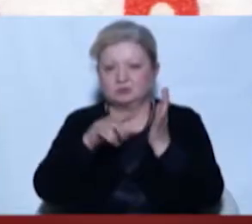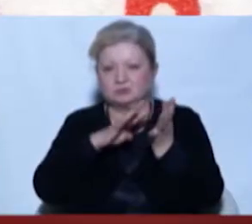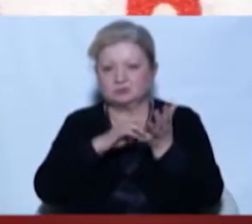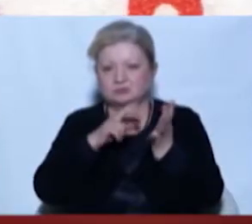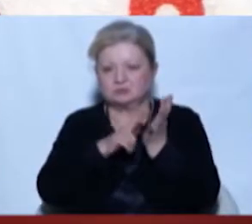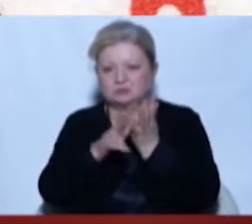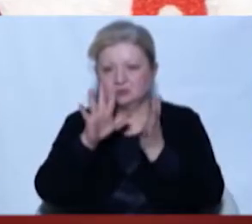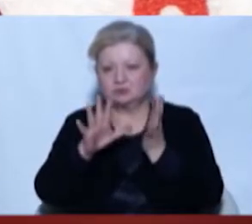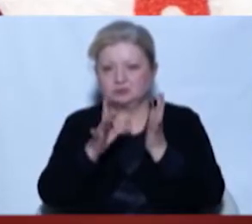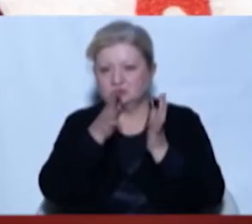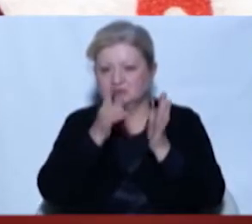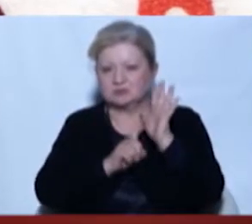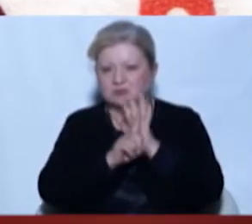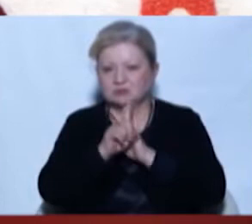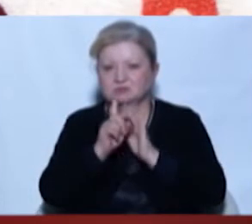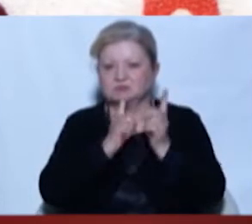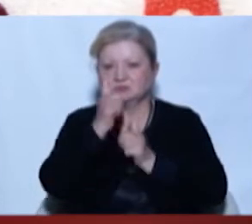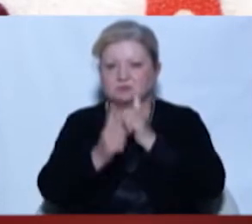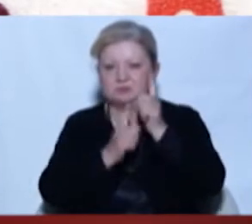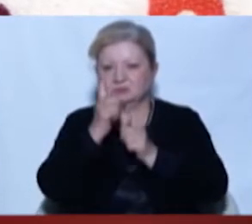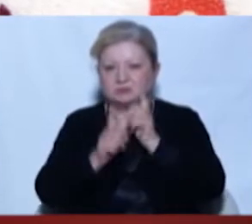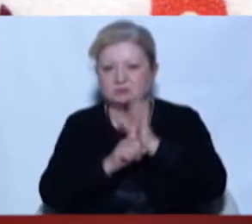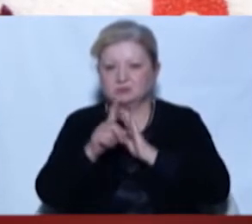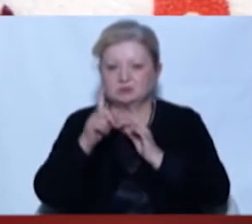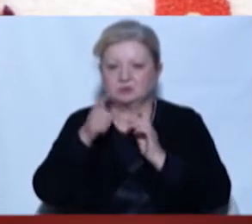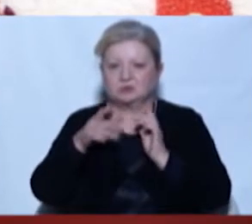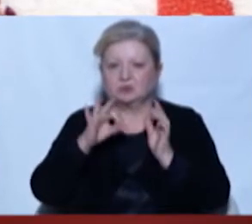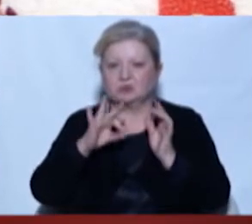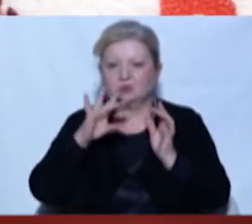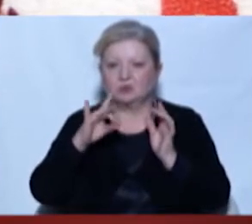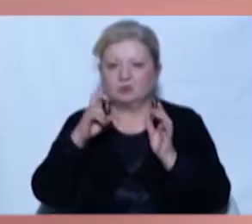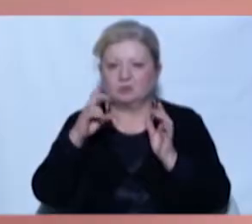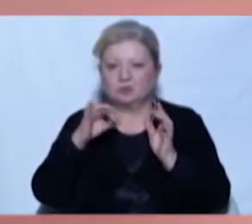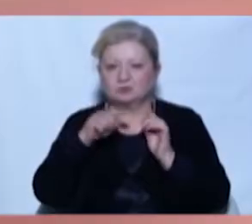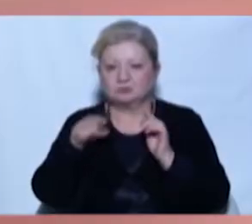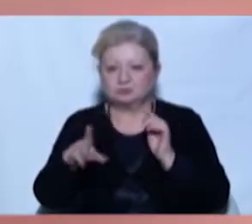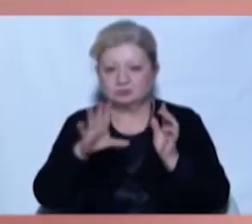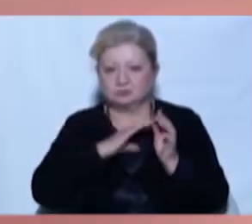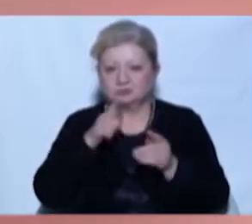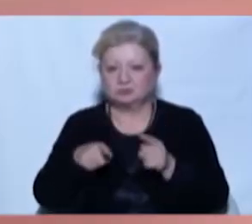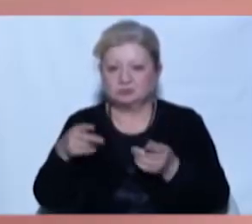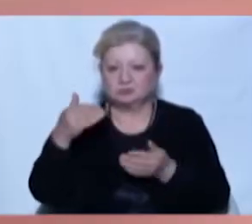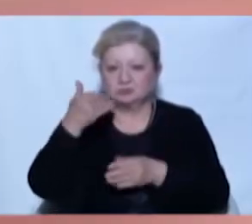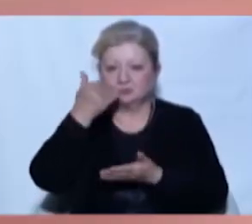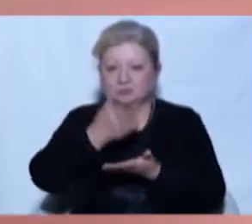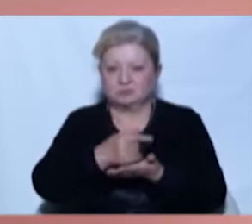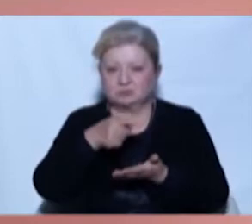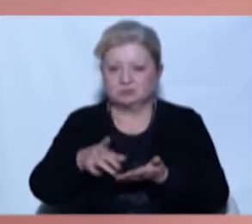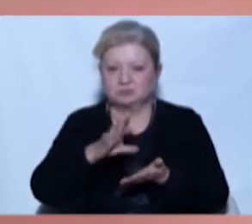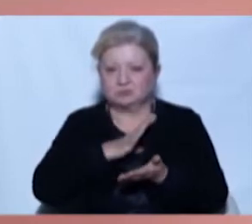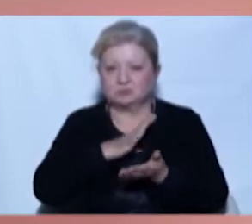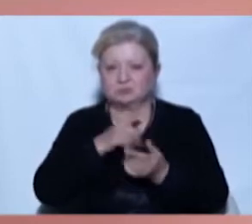დაწყებული გარდაქმნა მიხეილ გორბაჩოვის მიერ ამ ეტაპისათვის დარქმეული ხატოვანი